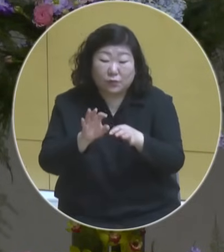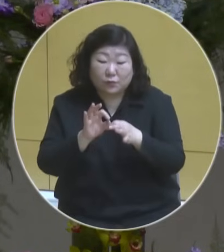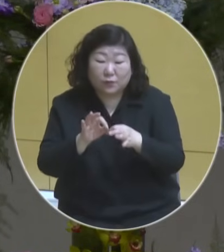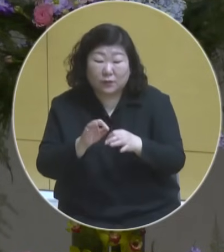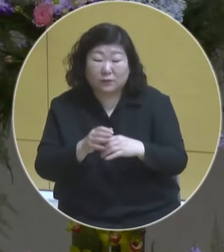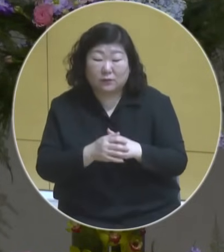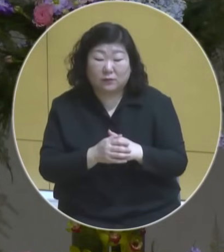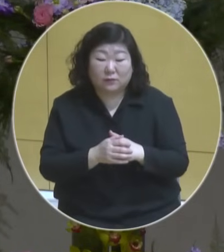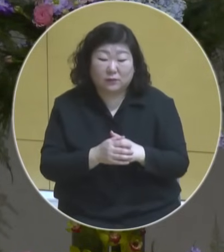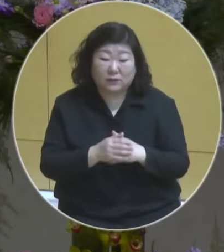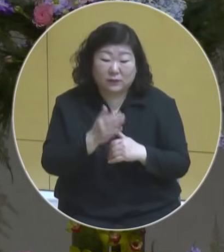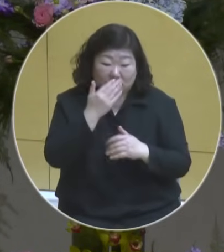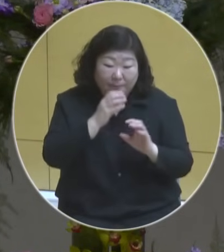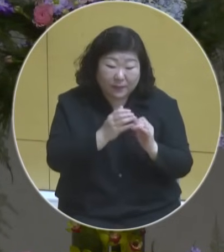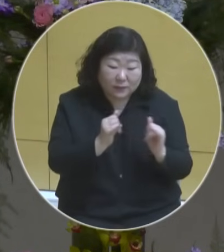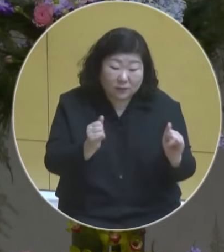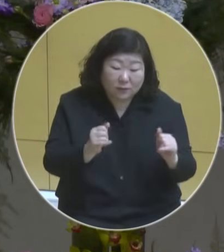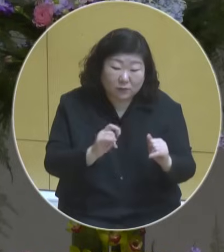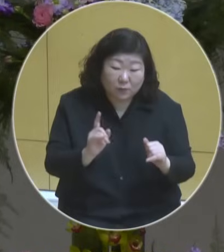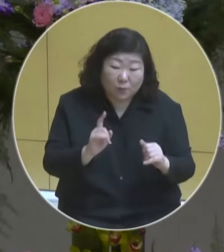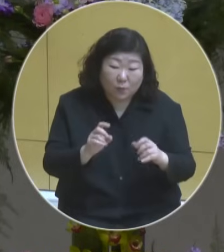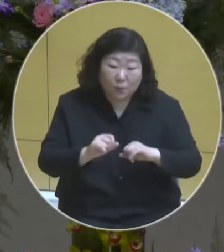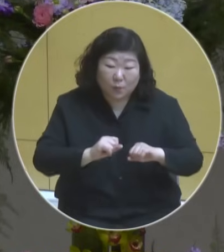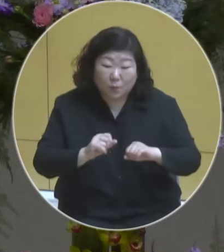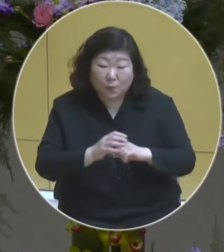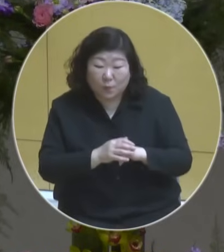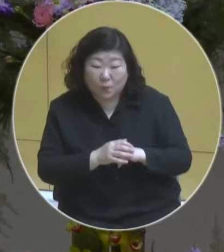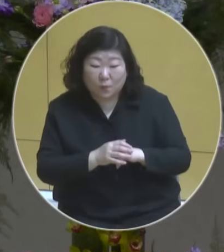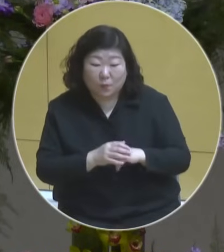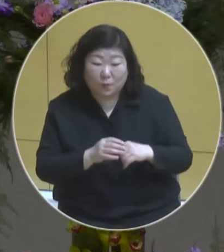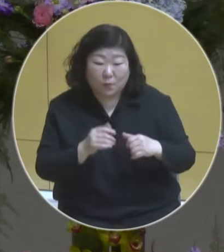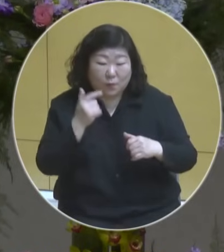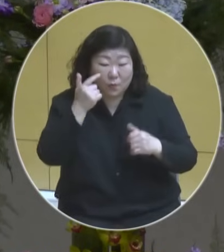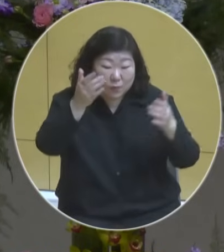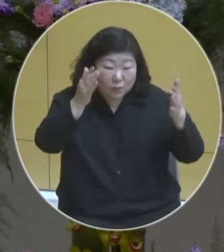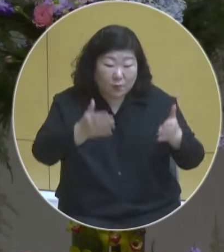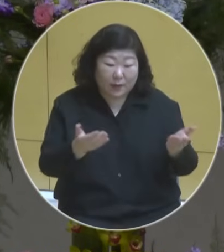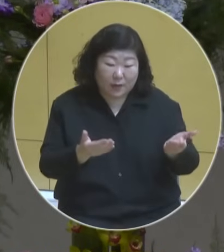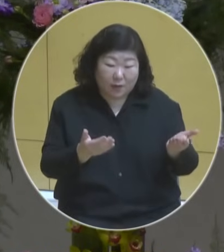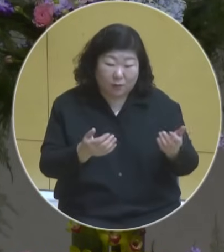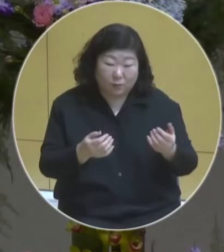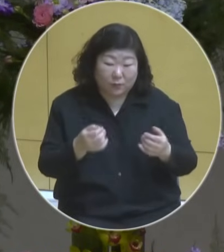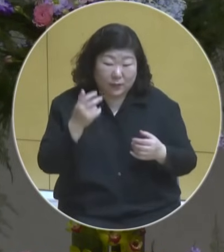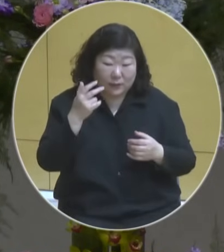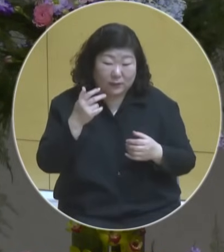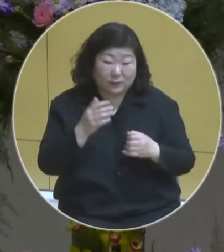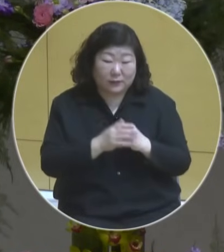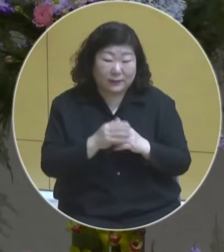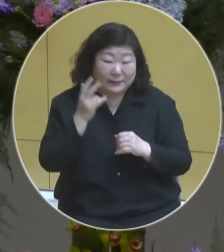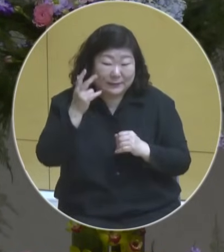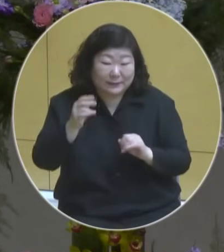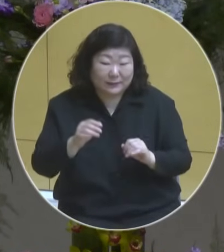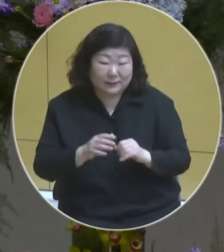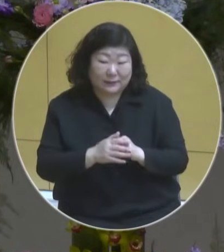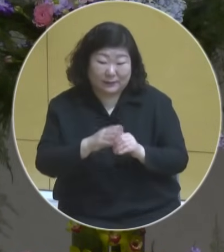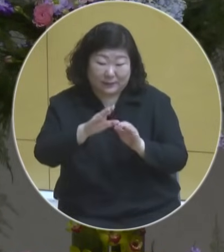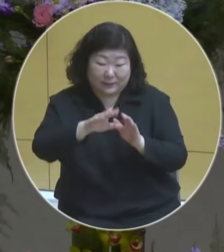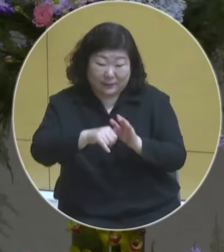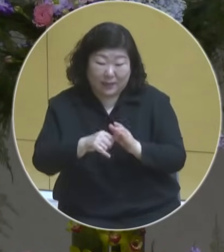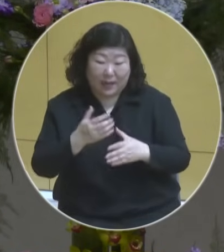했을까요 6일 동안 일을하고 7일 때 안식일을 가졌습니다 6년 동안 일하고 7년째 안식년을